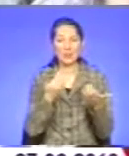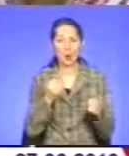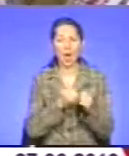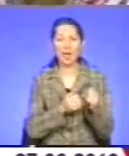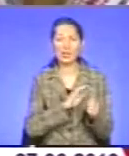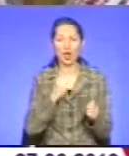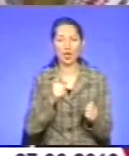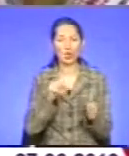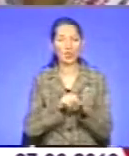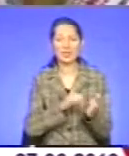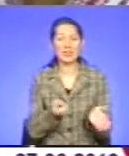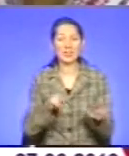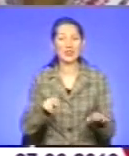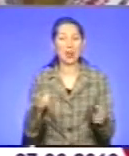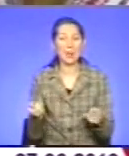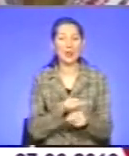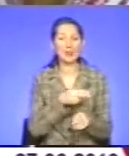винагороди.